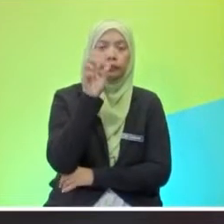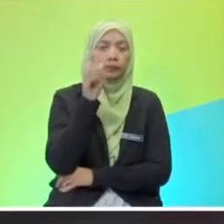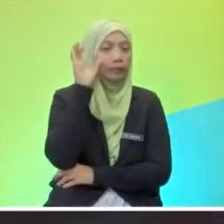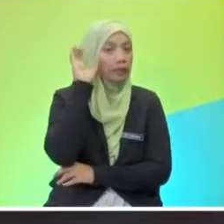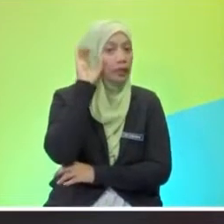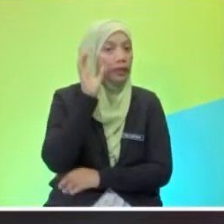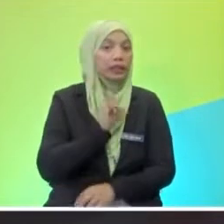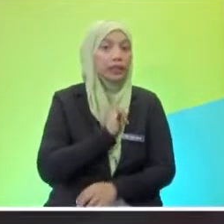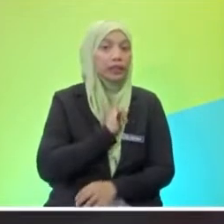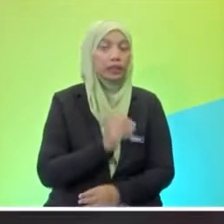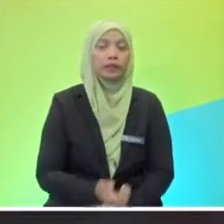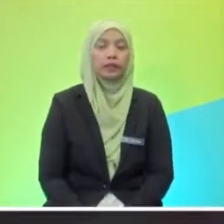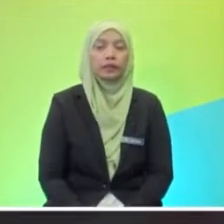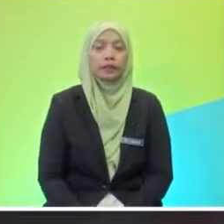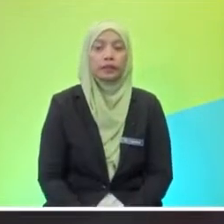bantu